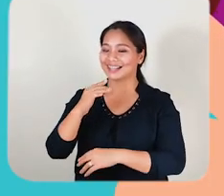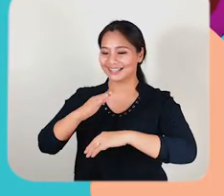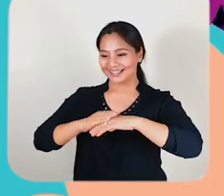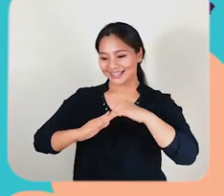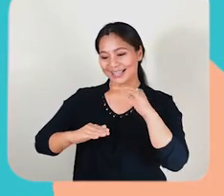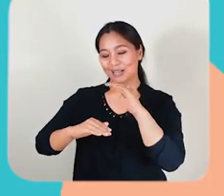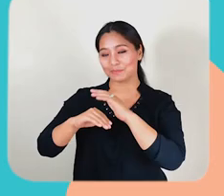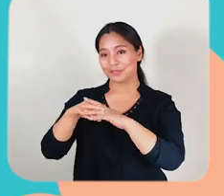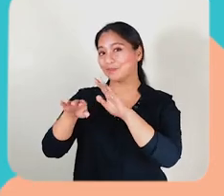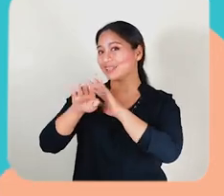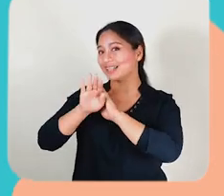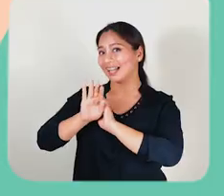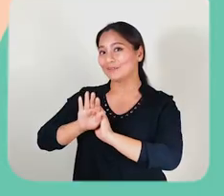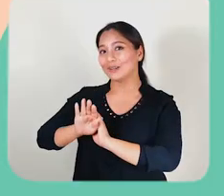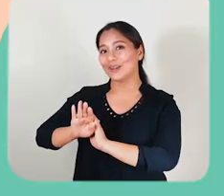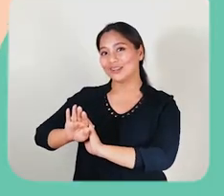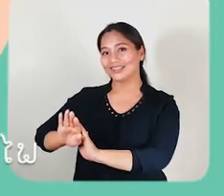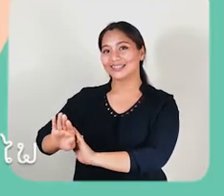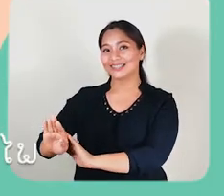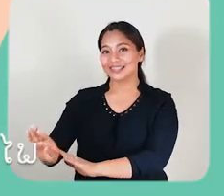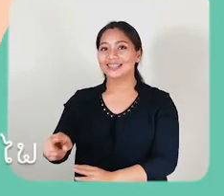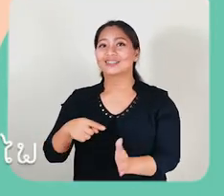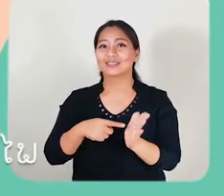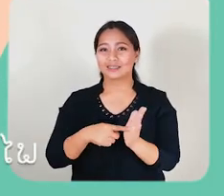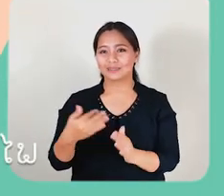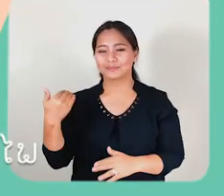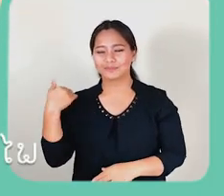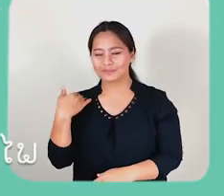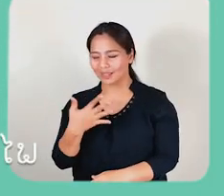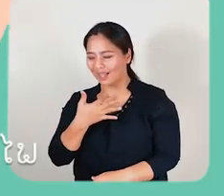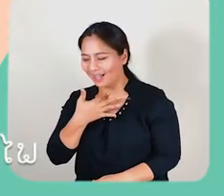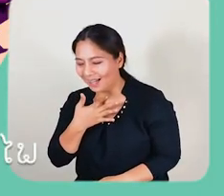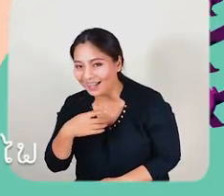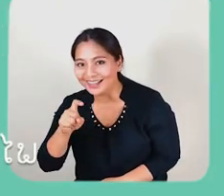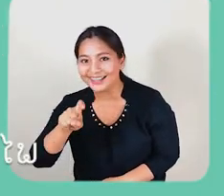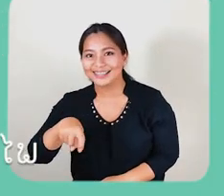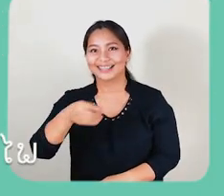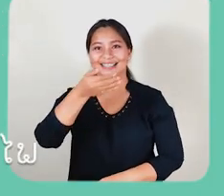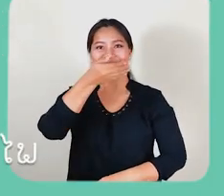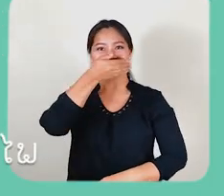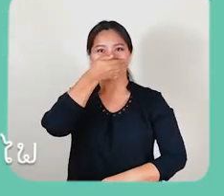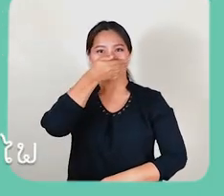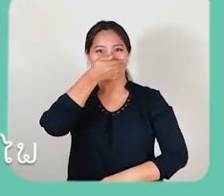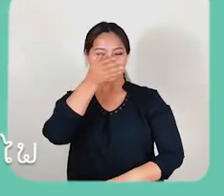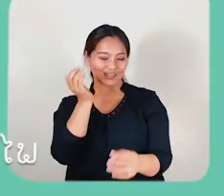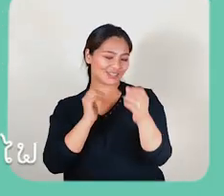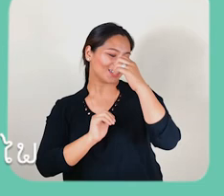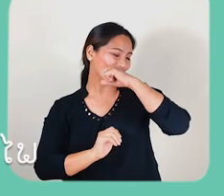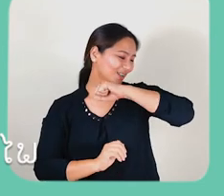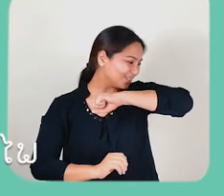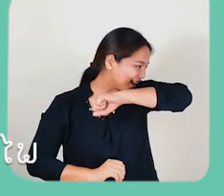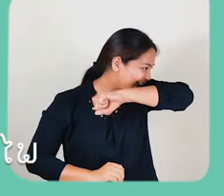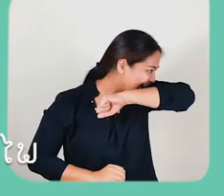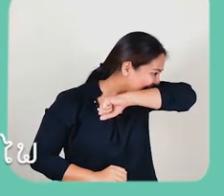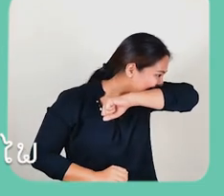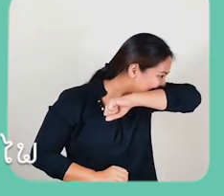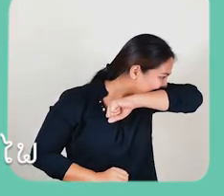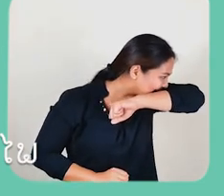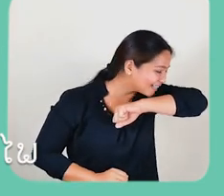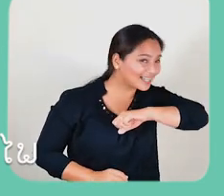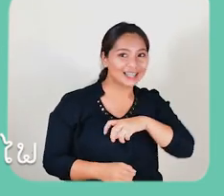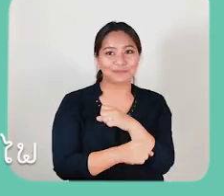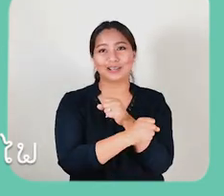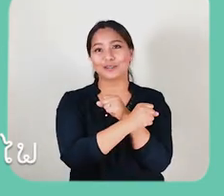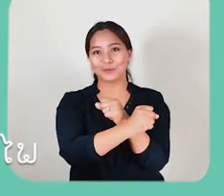ากถ้ามือบ่สะอาดพอ ถ้ามีอาการไอหรือจามต้องปิดปากด้วยข้อศอก